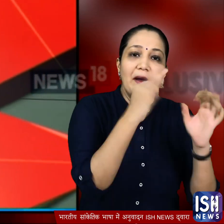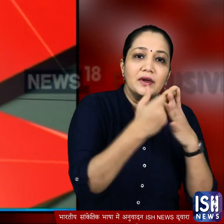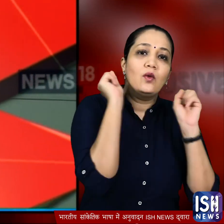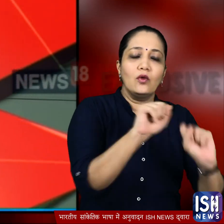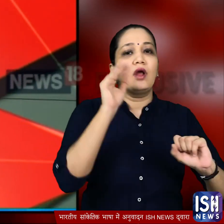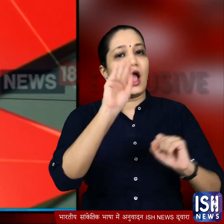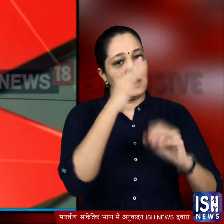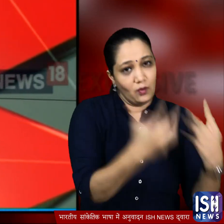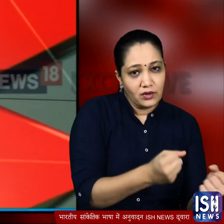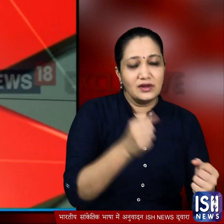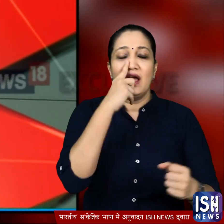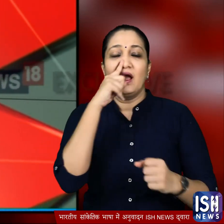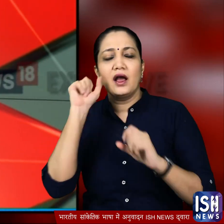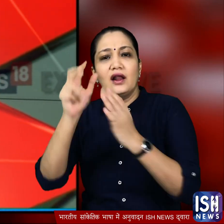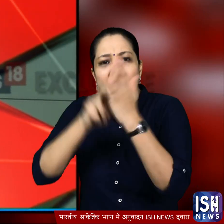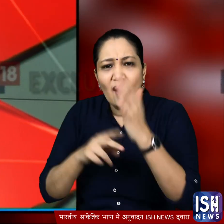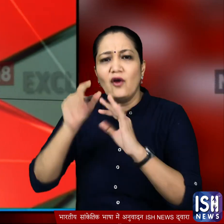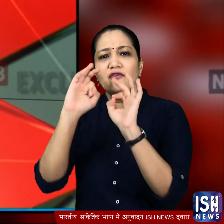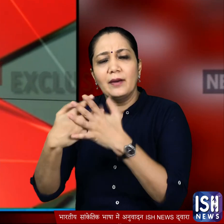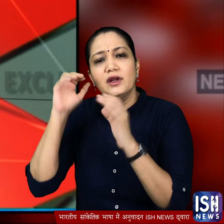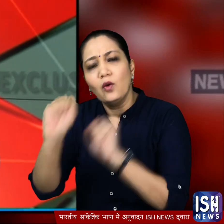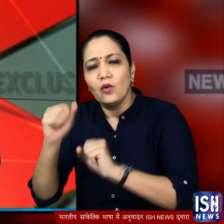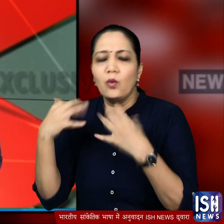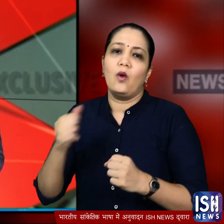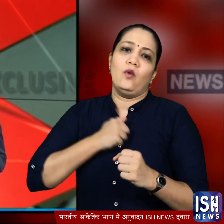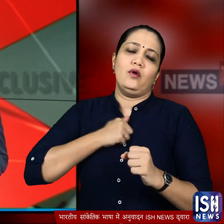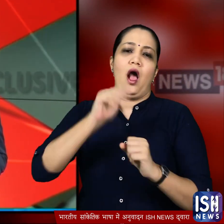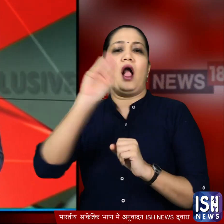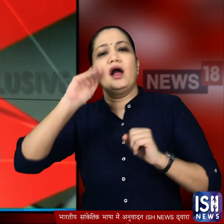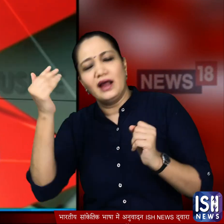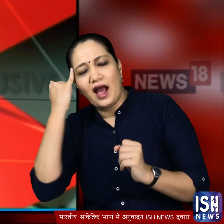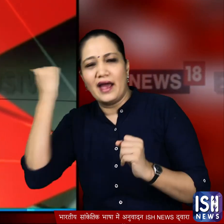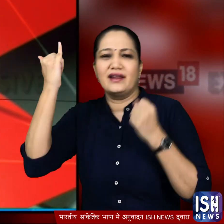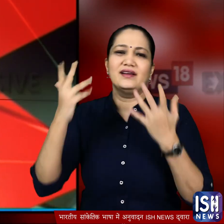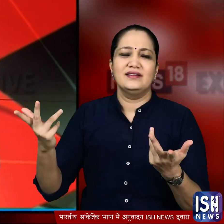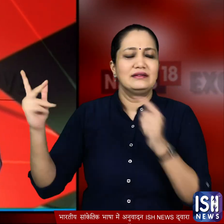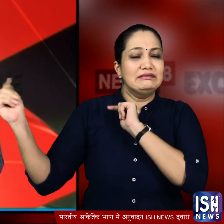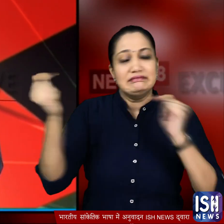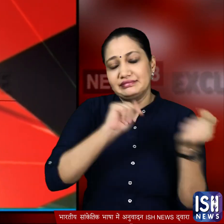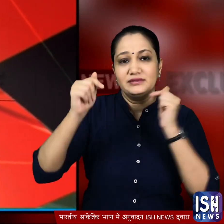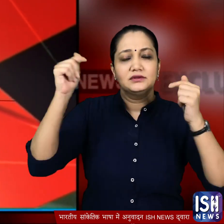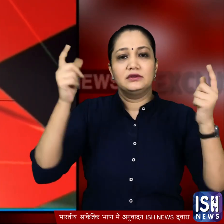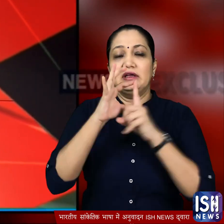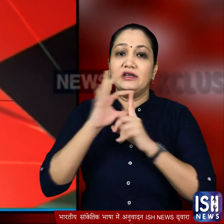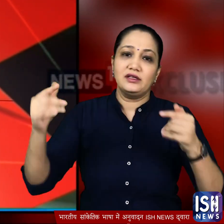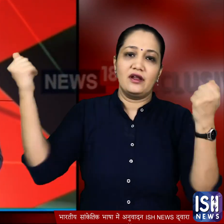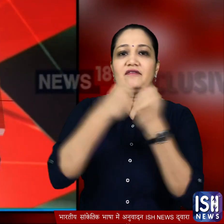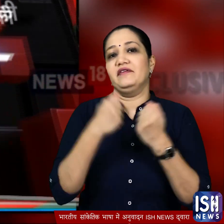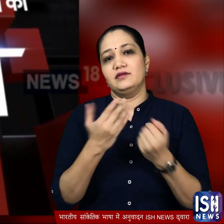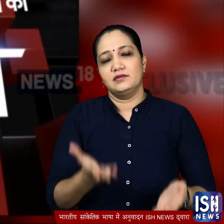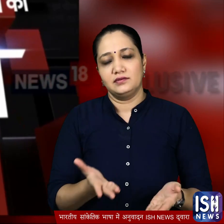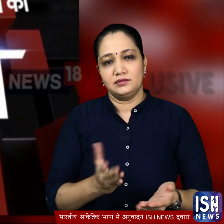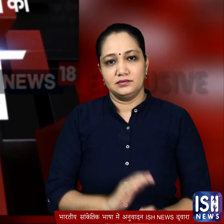पसंद का गाना बजवाना चाहते हैं और लड़की के गांव और घर वाले अपनी पसंद पर अड़ जाते हैं और यही जिद एक दूसरे का सिर फोड़ने तक पहुंच